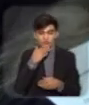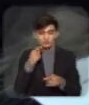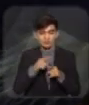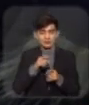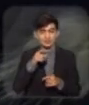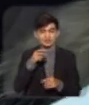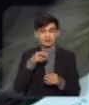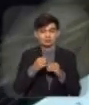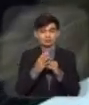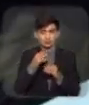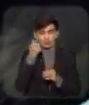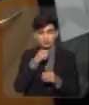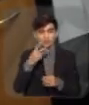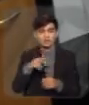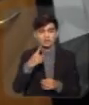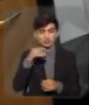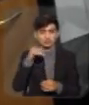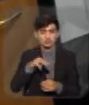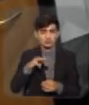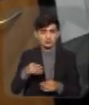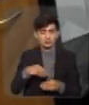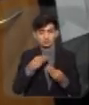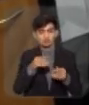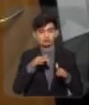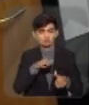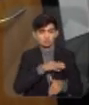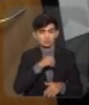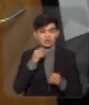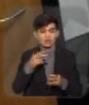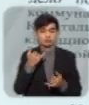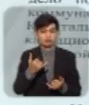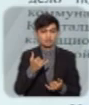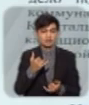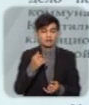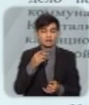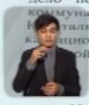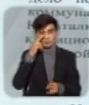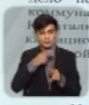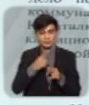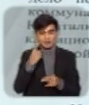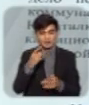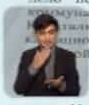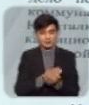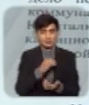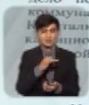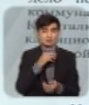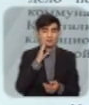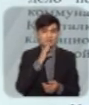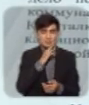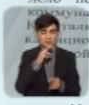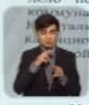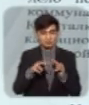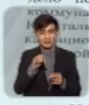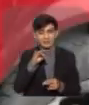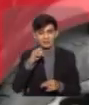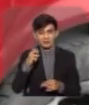олардың баспанасы үшін тек 21 мың теңге өндіруге ғана шешім шығарыпты. Қазір жалғыз ағасынан да анасынан да айырылған Ирина